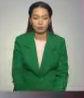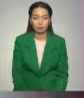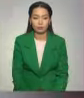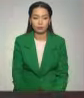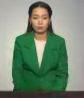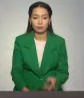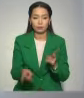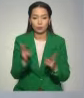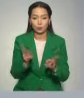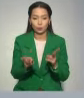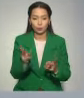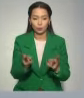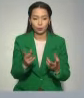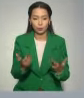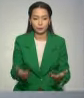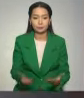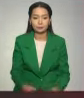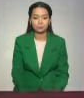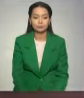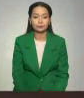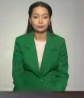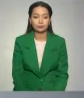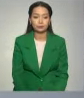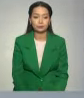кухни Апокалипсис